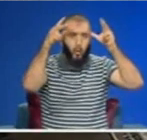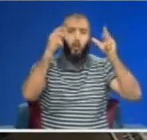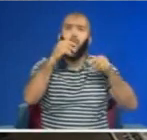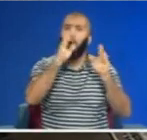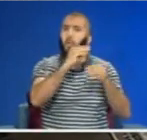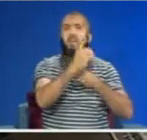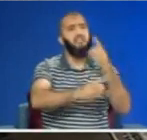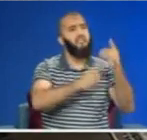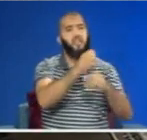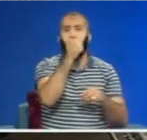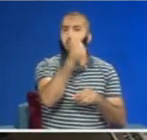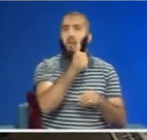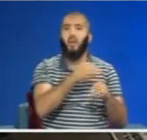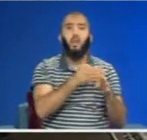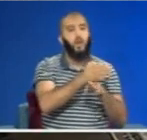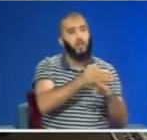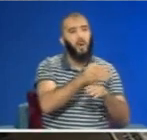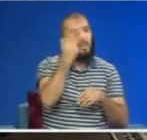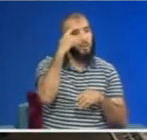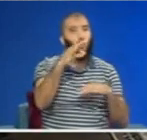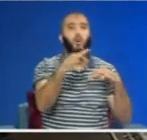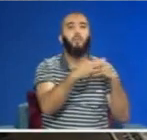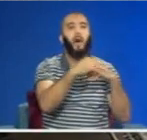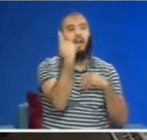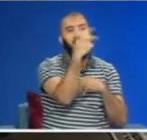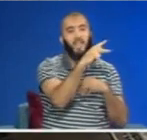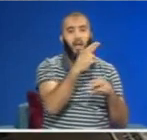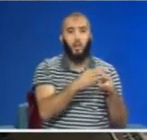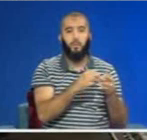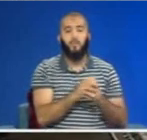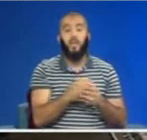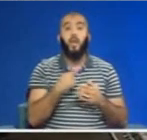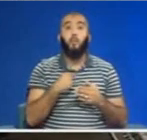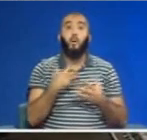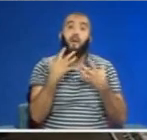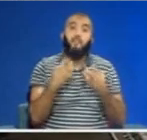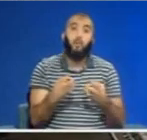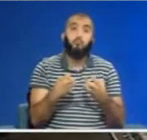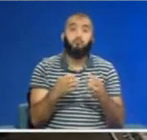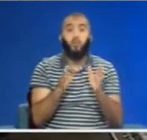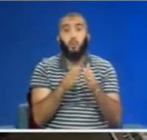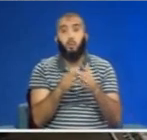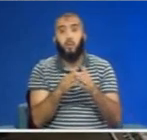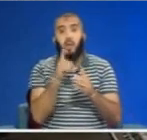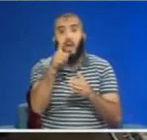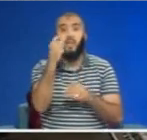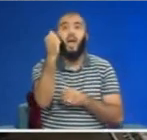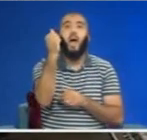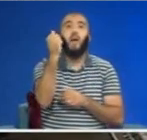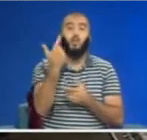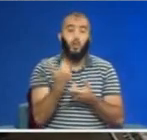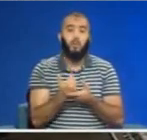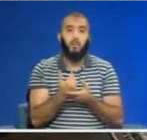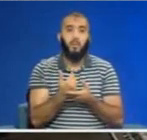به وسمت الاضحيه على الشيخ الزوج نتاعي. يعني انا بغيت نسقسي هل هذا المبلغ، يعني هذه